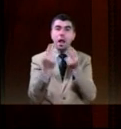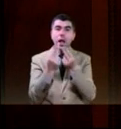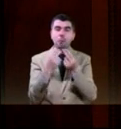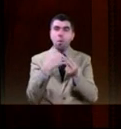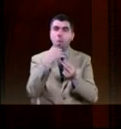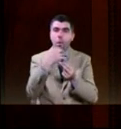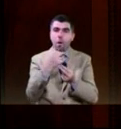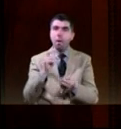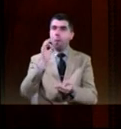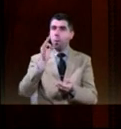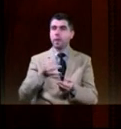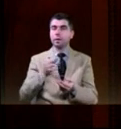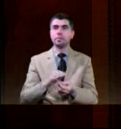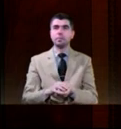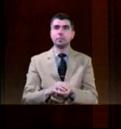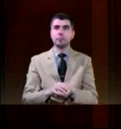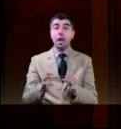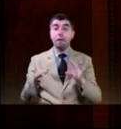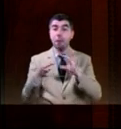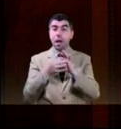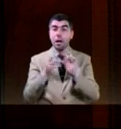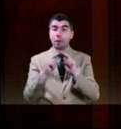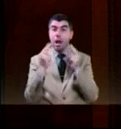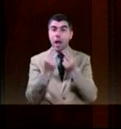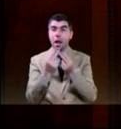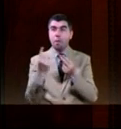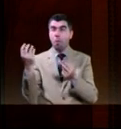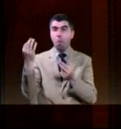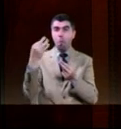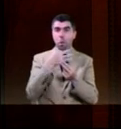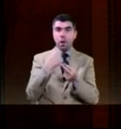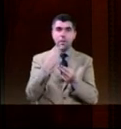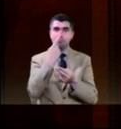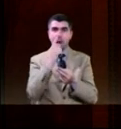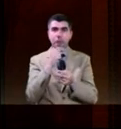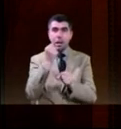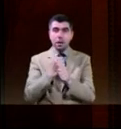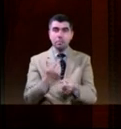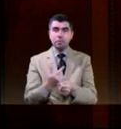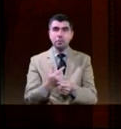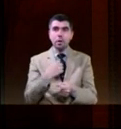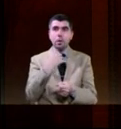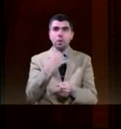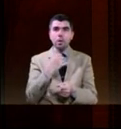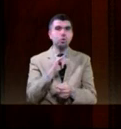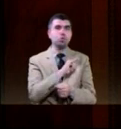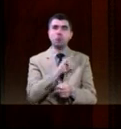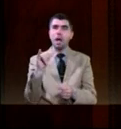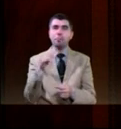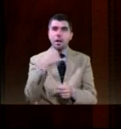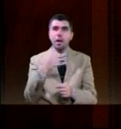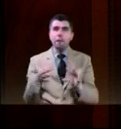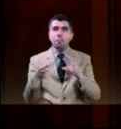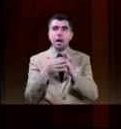معقوله، غير حيت قال لنا البنك الدولي ما نديروش. وسيدي والله ما عمرني هضرت انا والبنك الدولي على